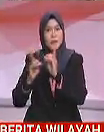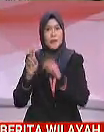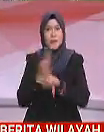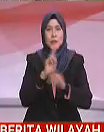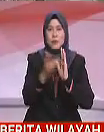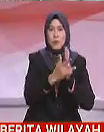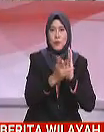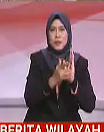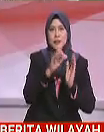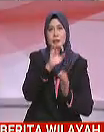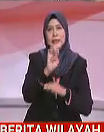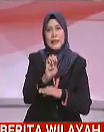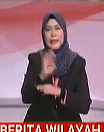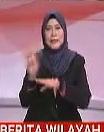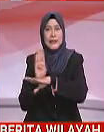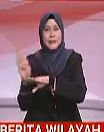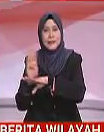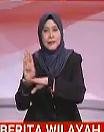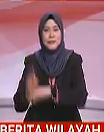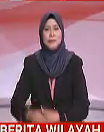penggunaan teknologi e-dagang.